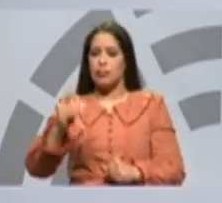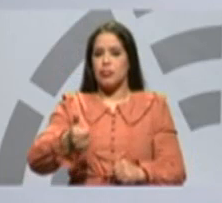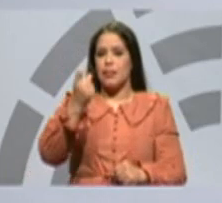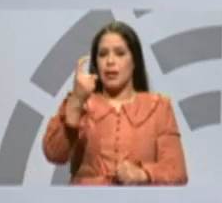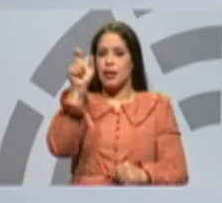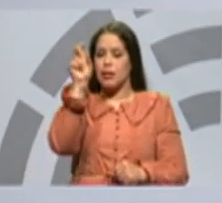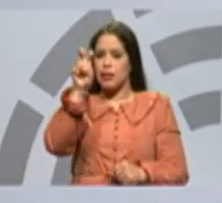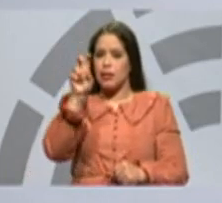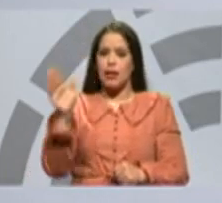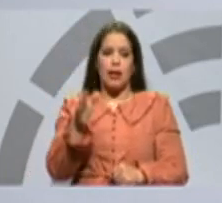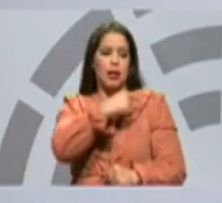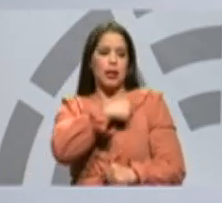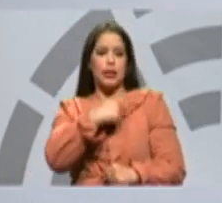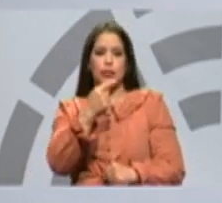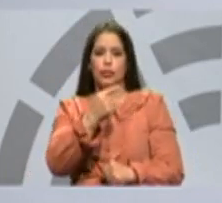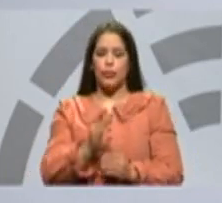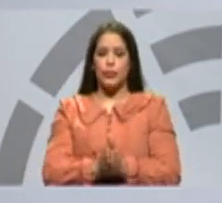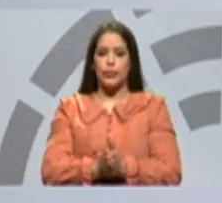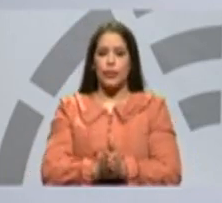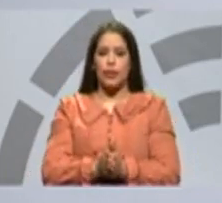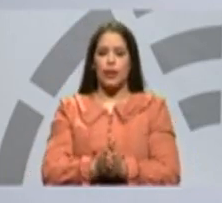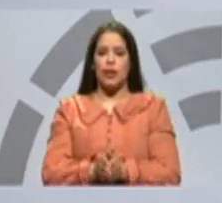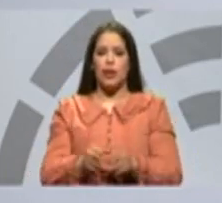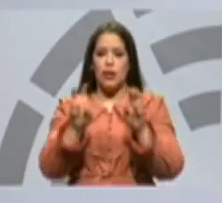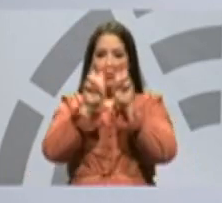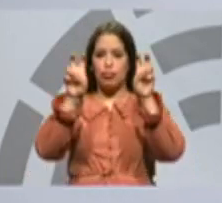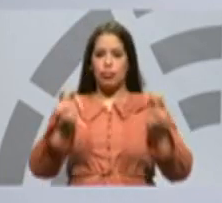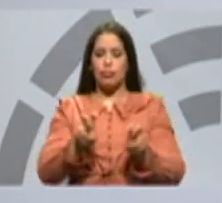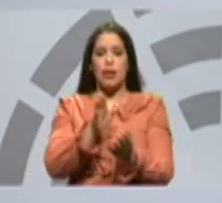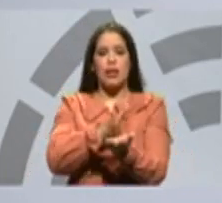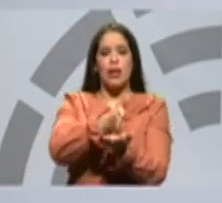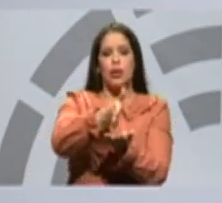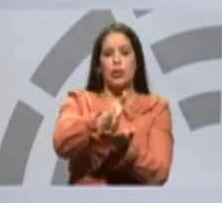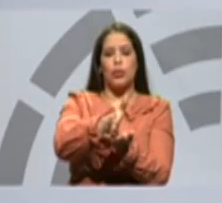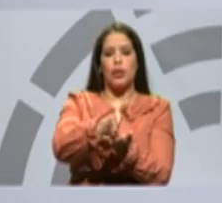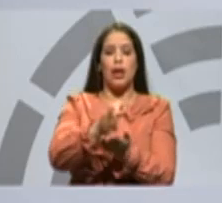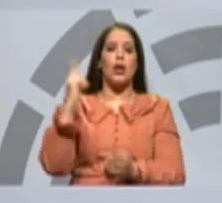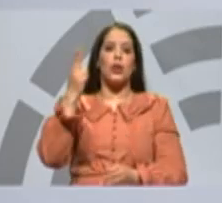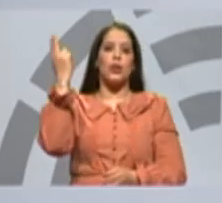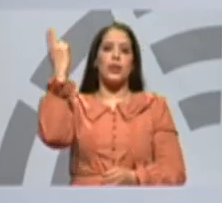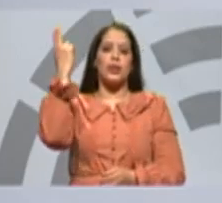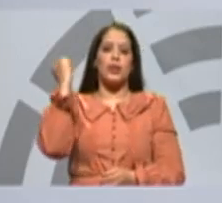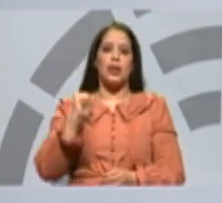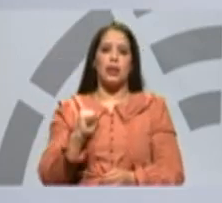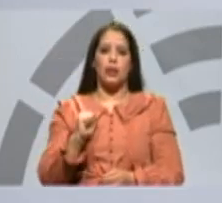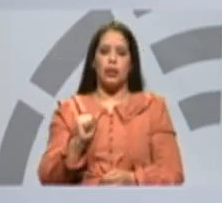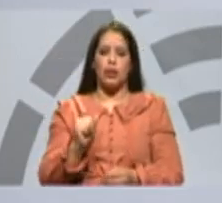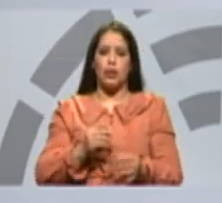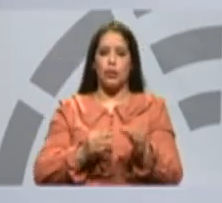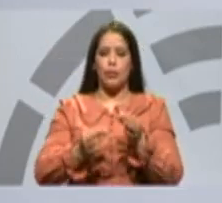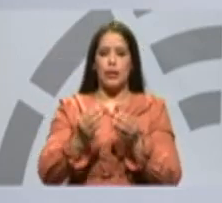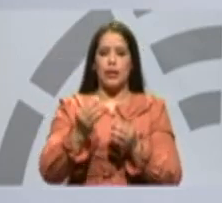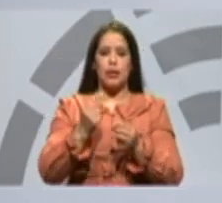البكالوريا من معهد الشيخ بحي التامل متحصل على الاستاذيه في الحقوق من كليه الحقوق والعلوم السياسيه بتونس